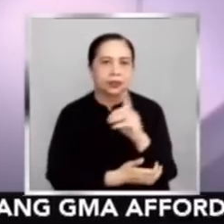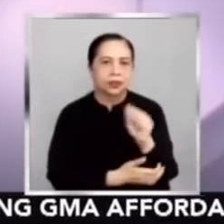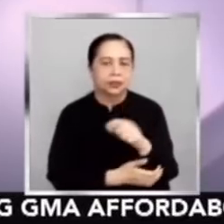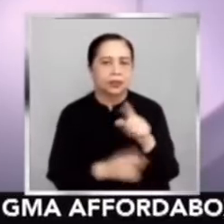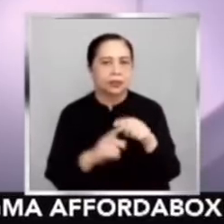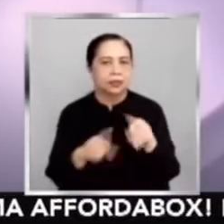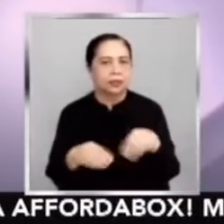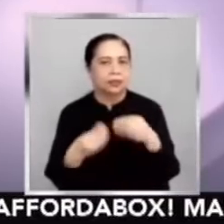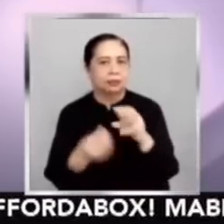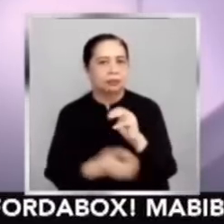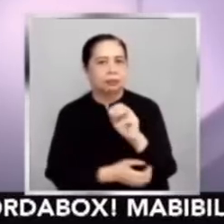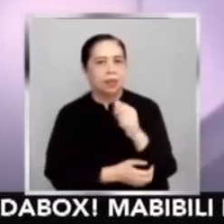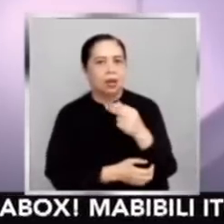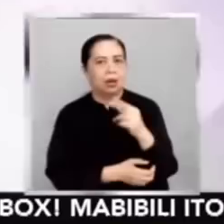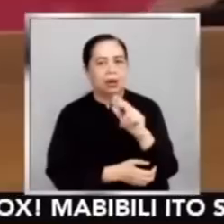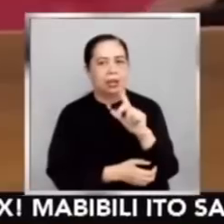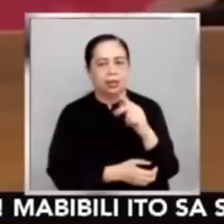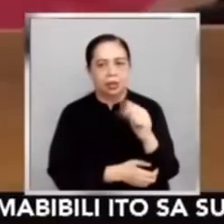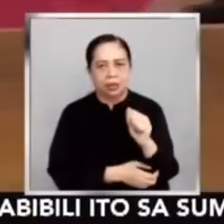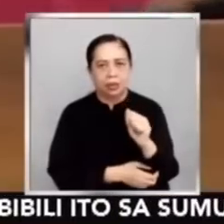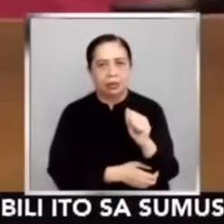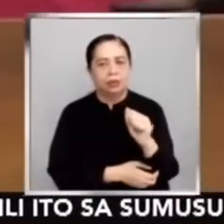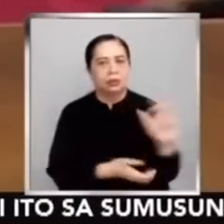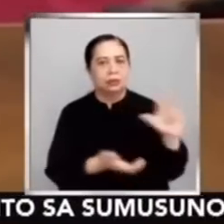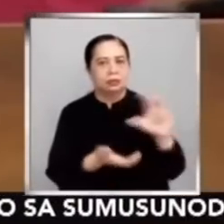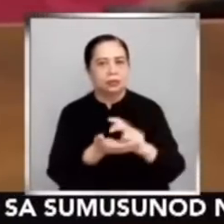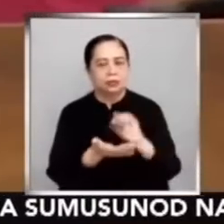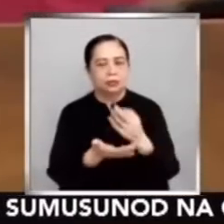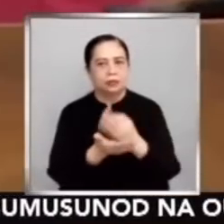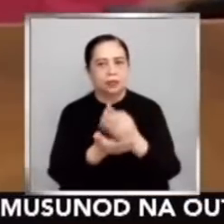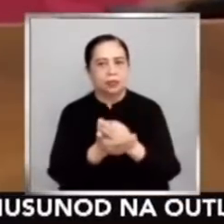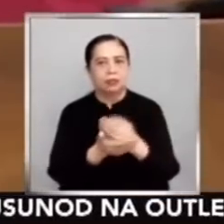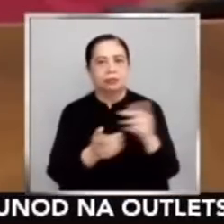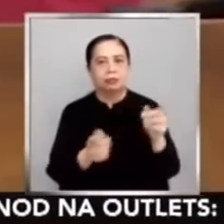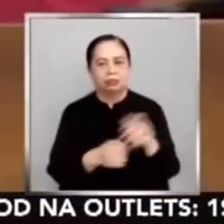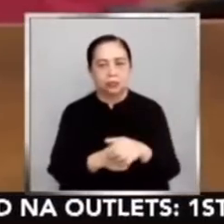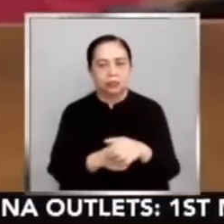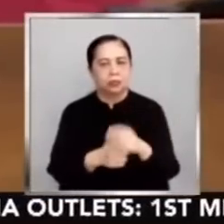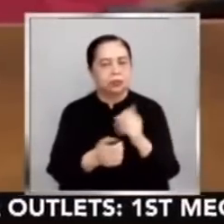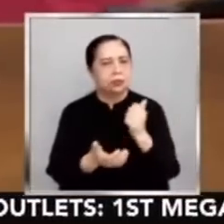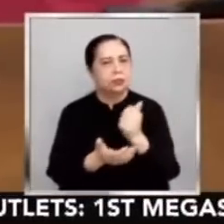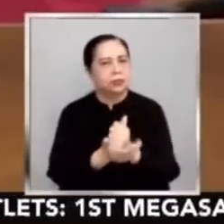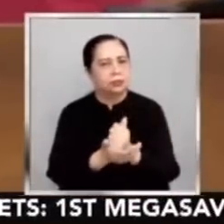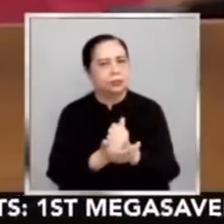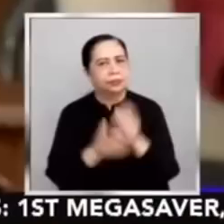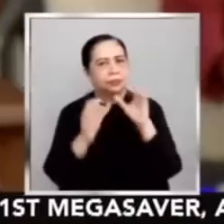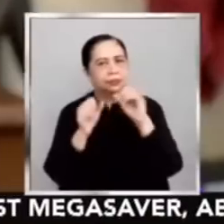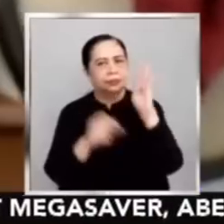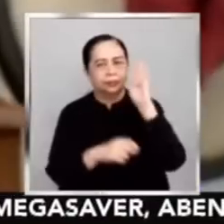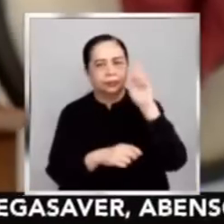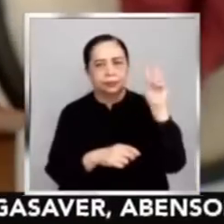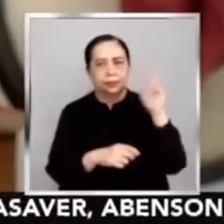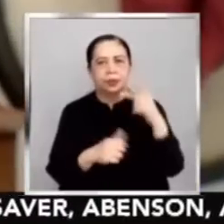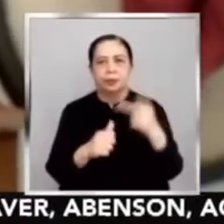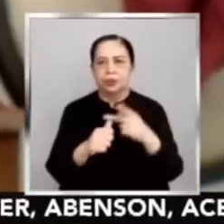Maharlika Investment Fund. Ayon kay House Speaker Martin Romualdez, aprobado ni Pangulo Marcos na gawing prioridad ng mga ito